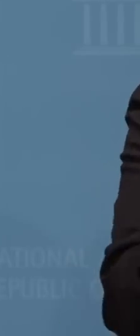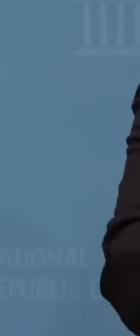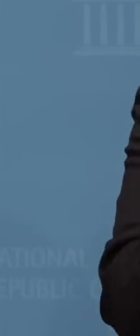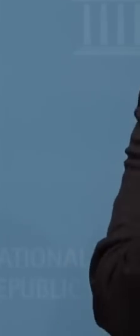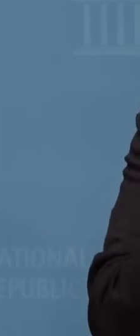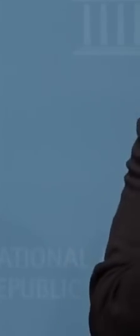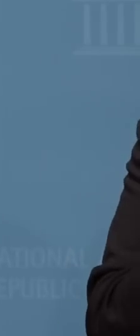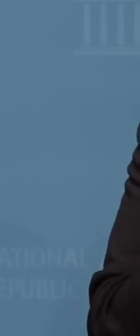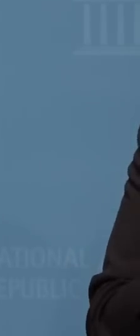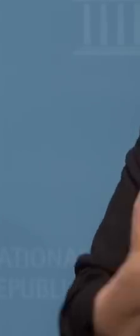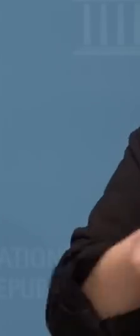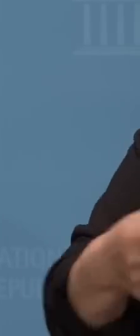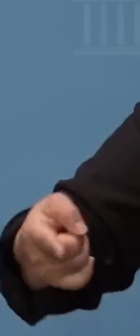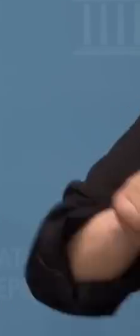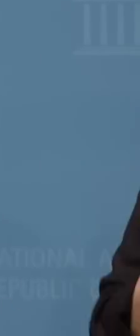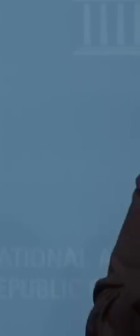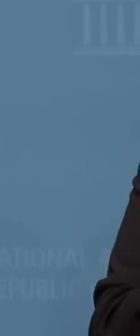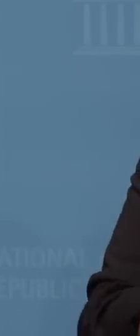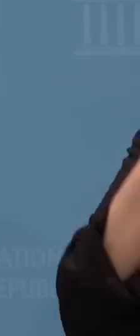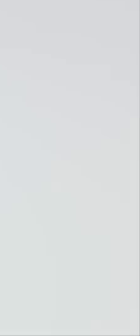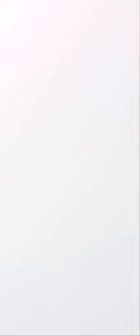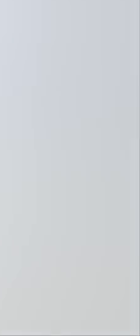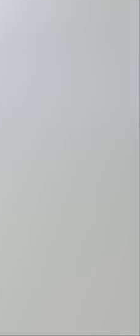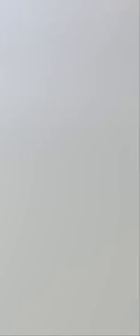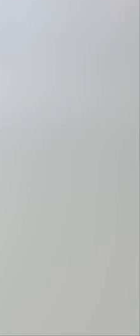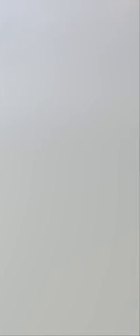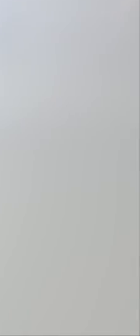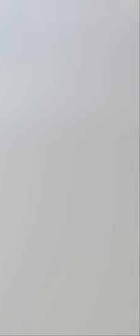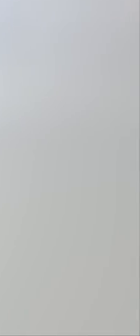그 길에 함께해 주십시오. 감사합니다.